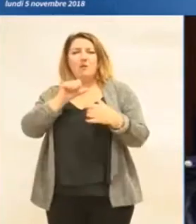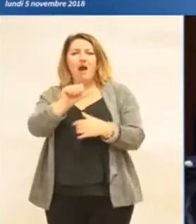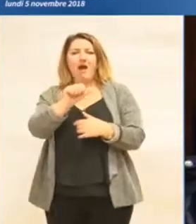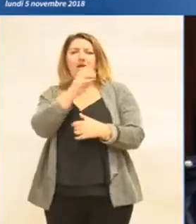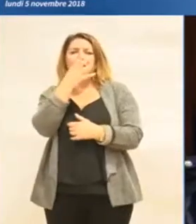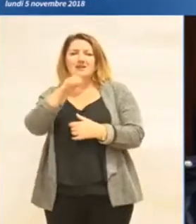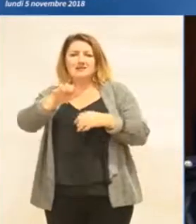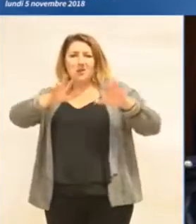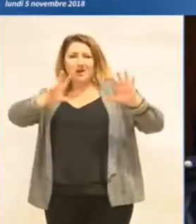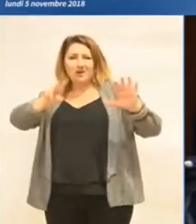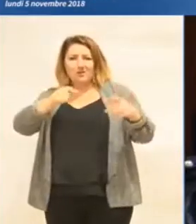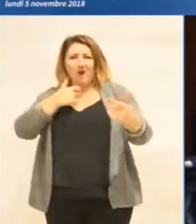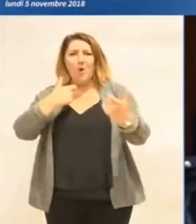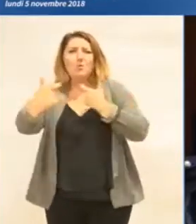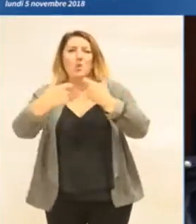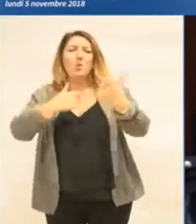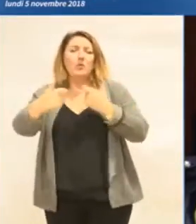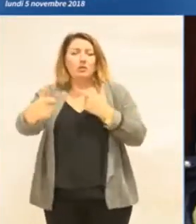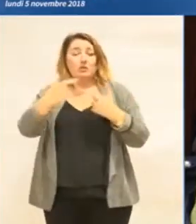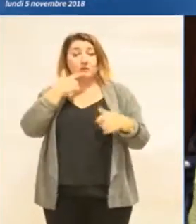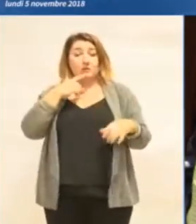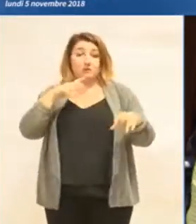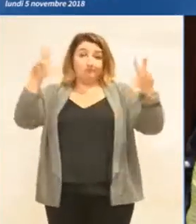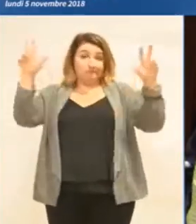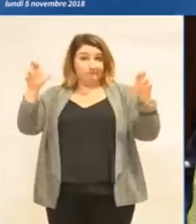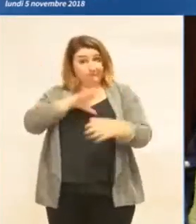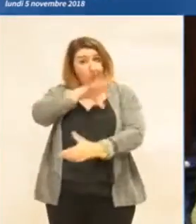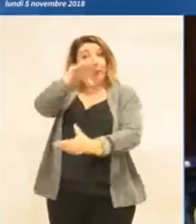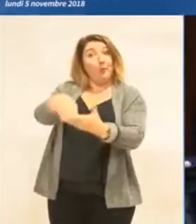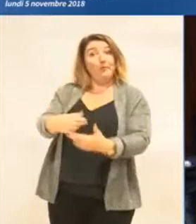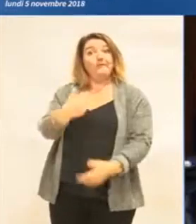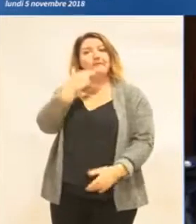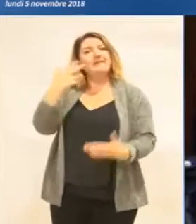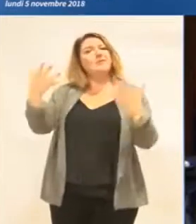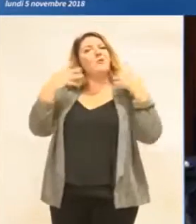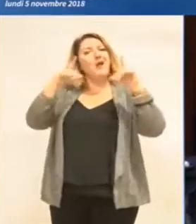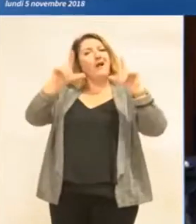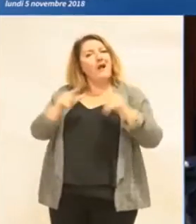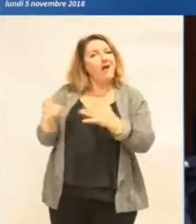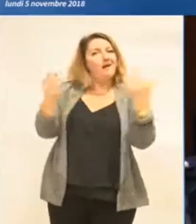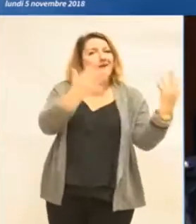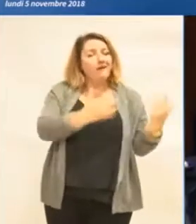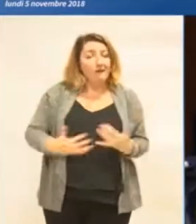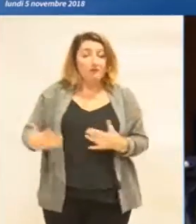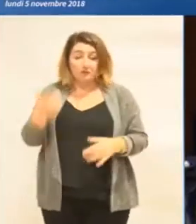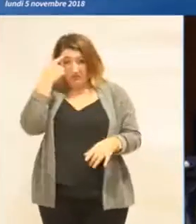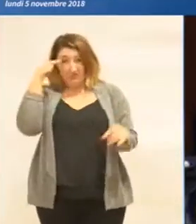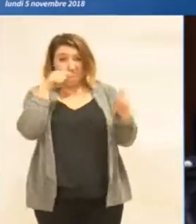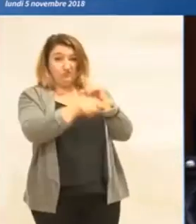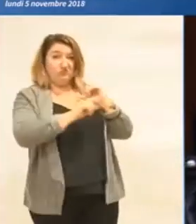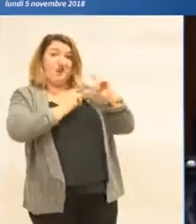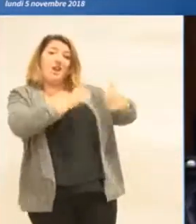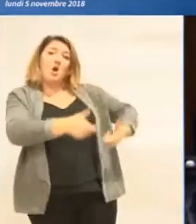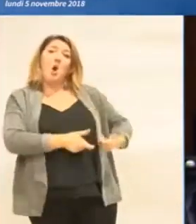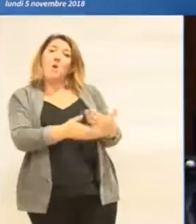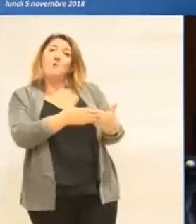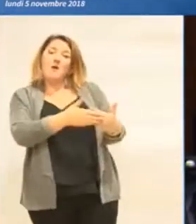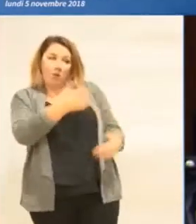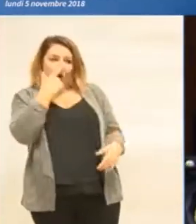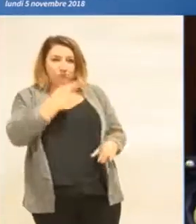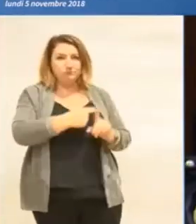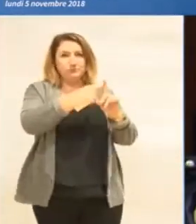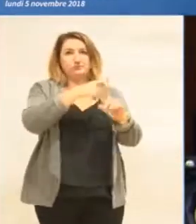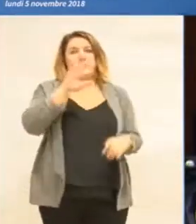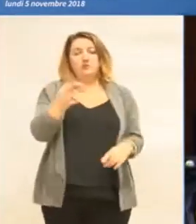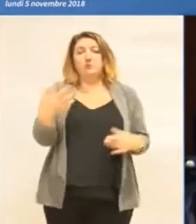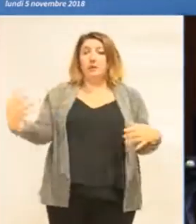l'A480 intègre une dimension qualité de l'air, ce qui est là aussi positif pour les enfants de cette école. A l'inverse, nous ne pouvons que